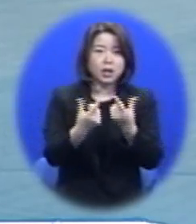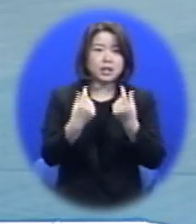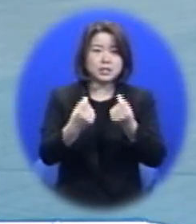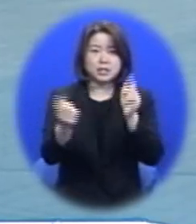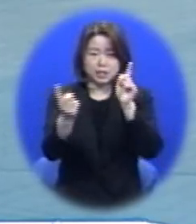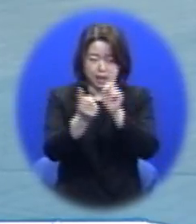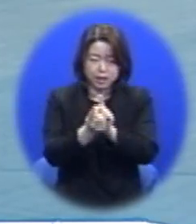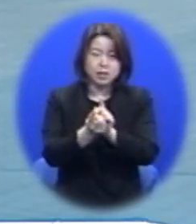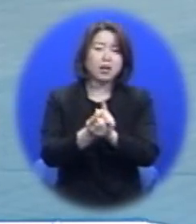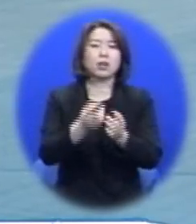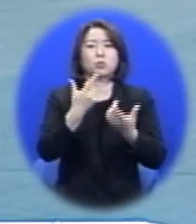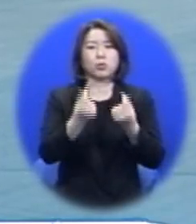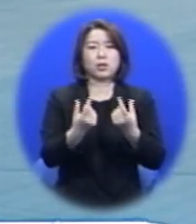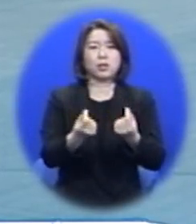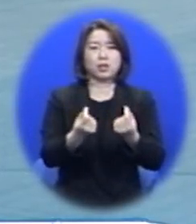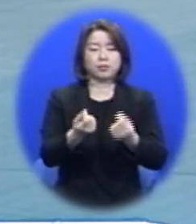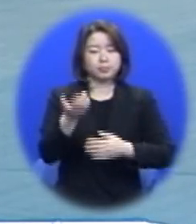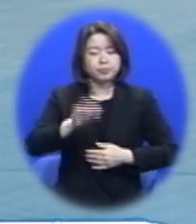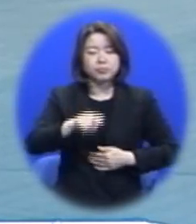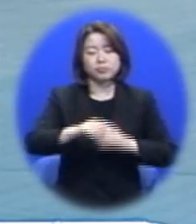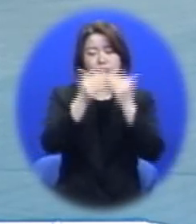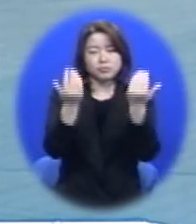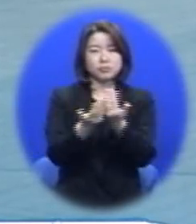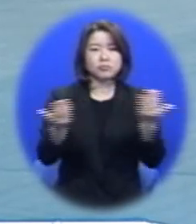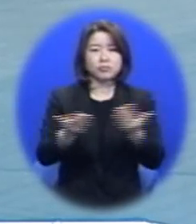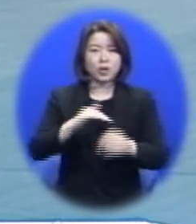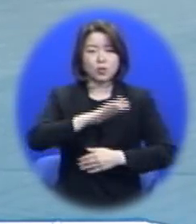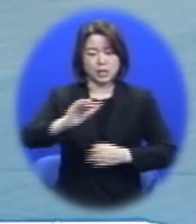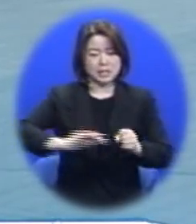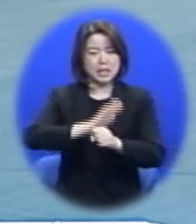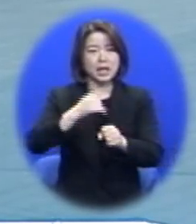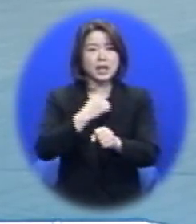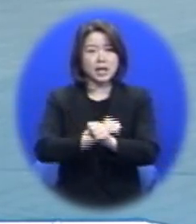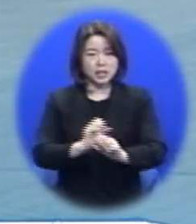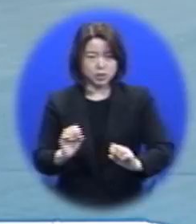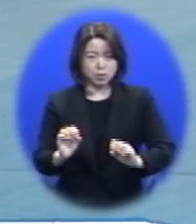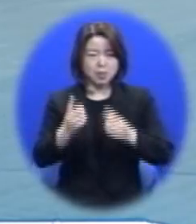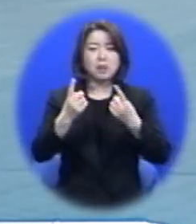같으니라. 그러나 이 모든 일에 우리를 사랑하시는 이로 말미암아